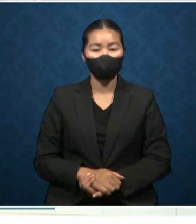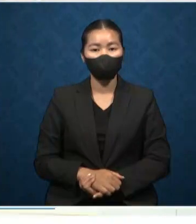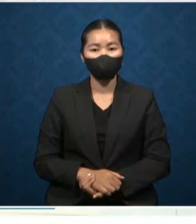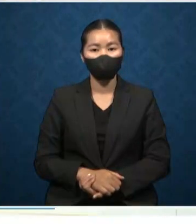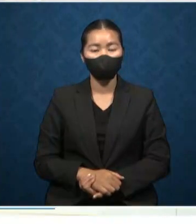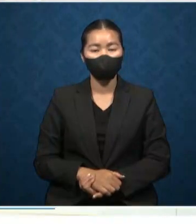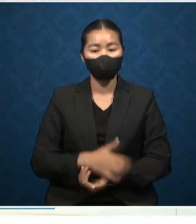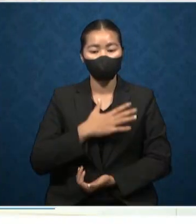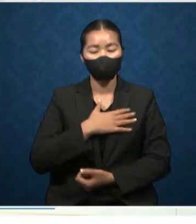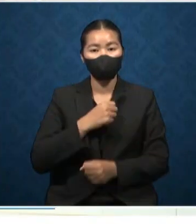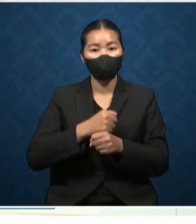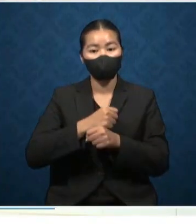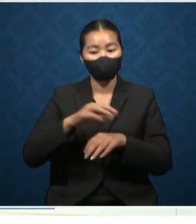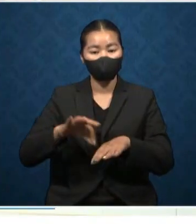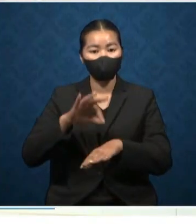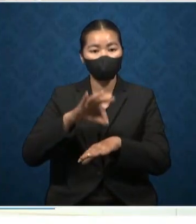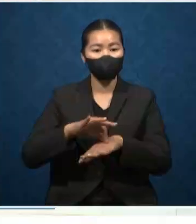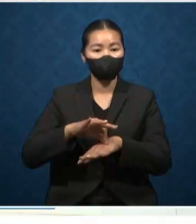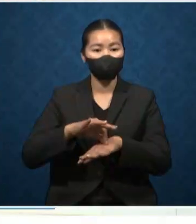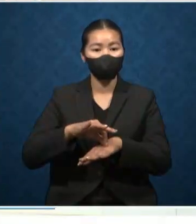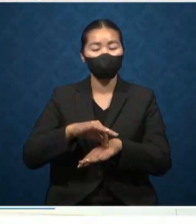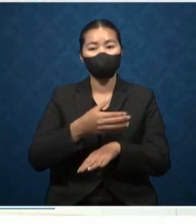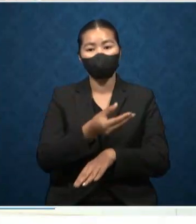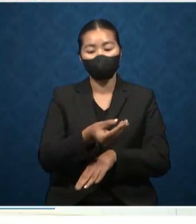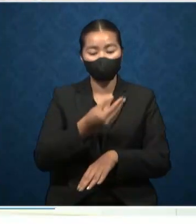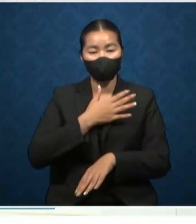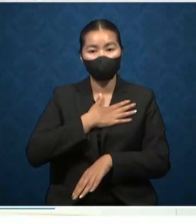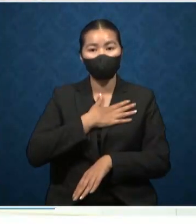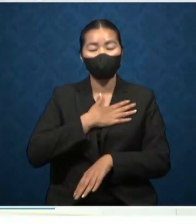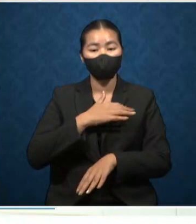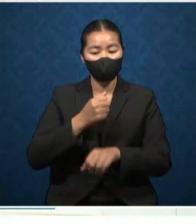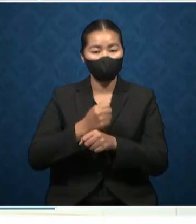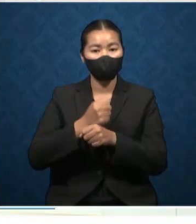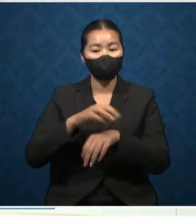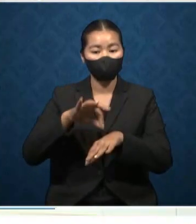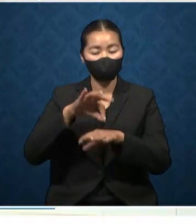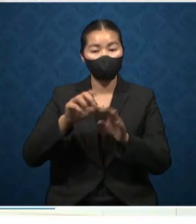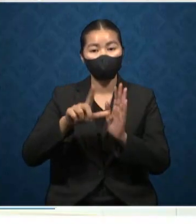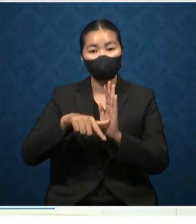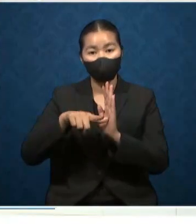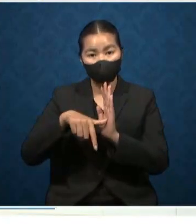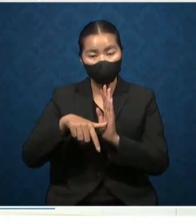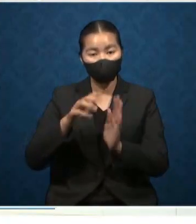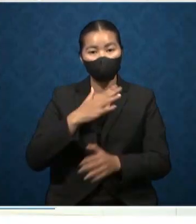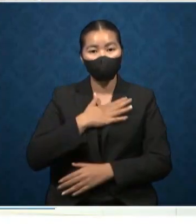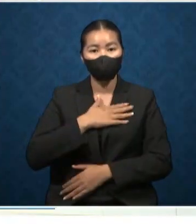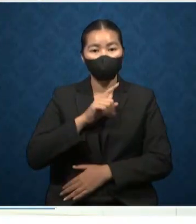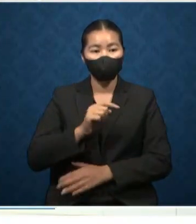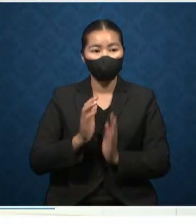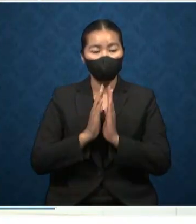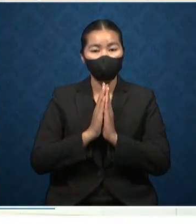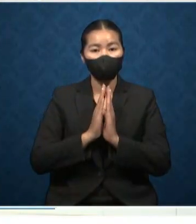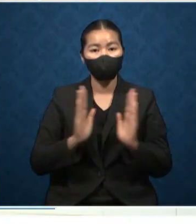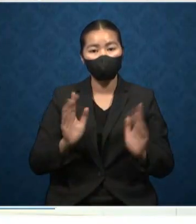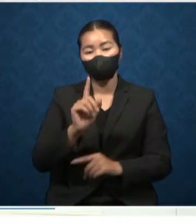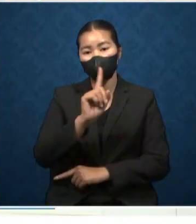สมารถทศพานะครับให้ขึ้ดำลงตำแหน่งในขาทิการผมขอกับเรีนว่า